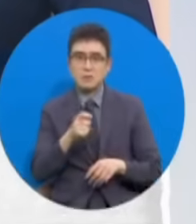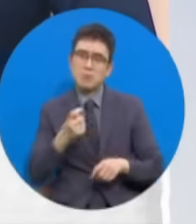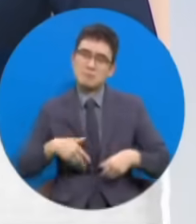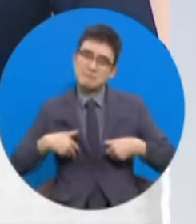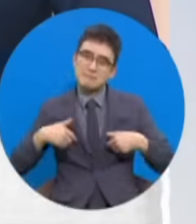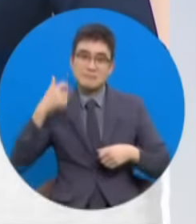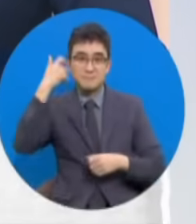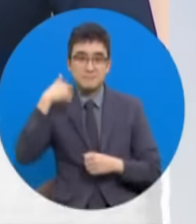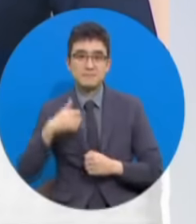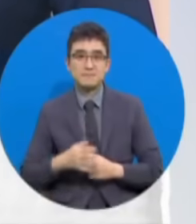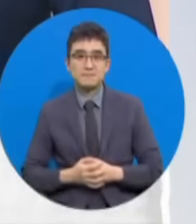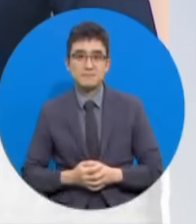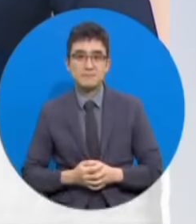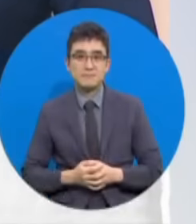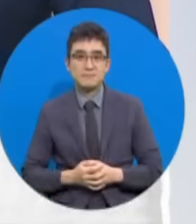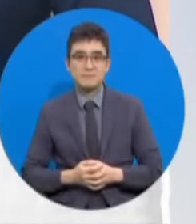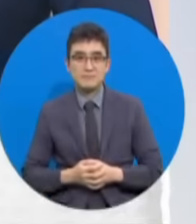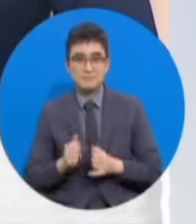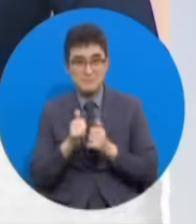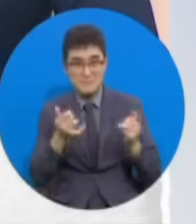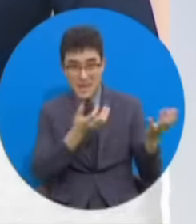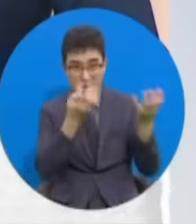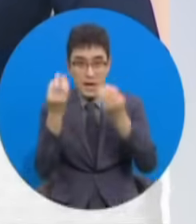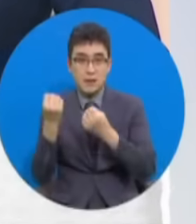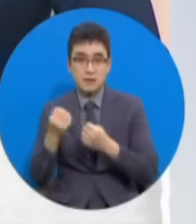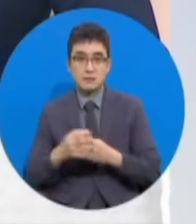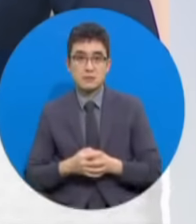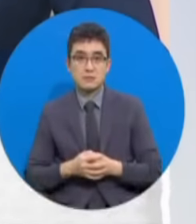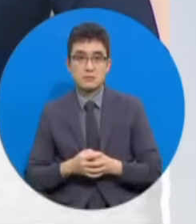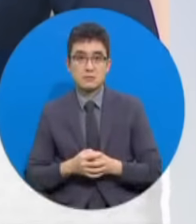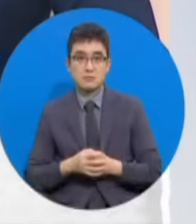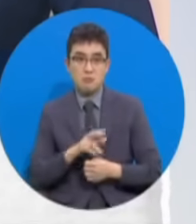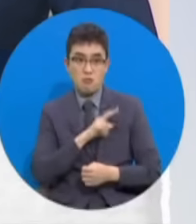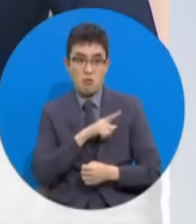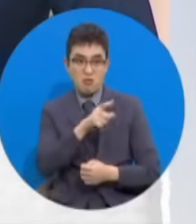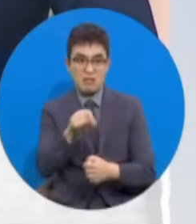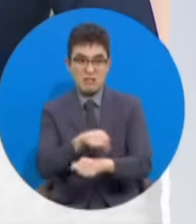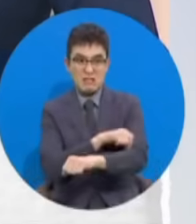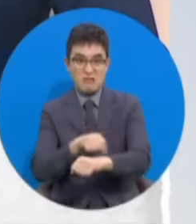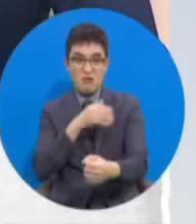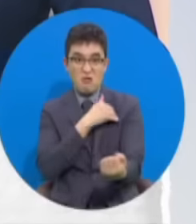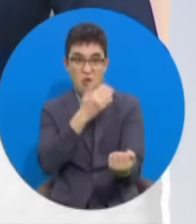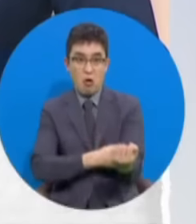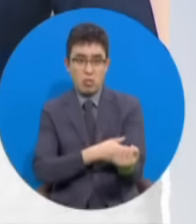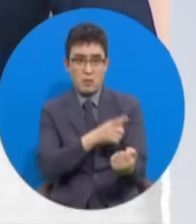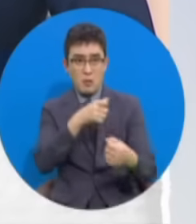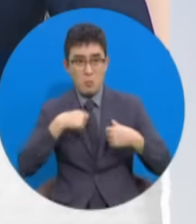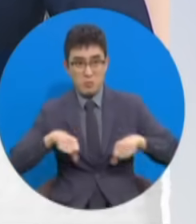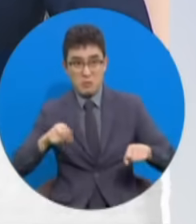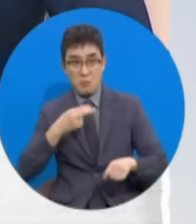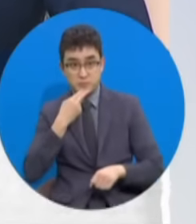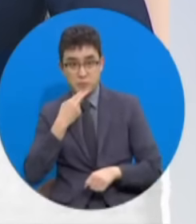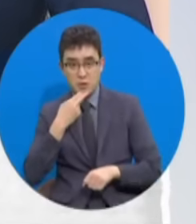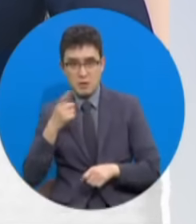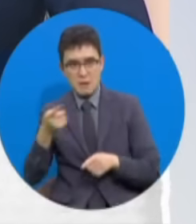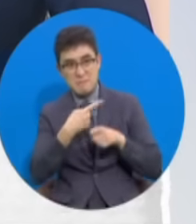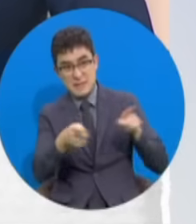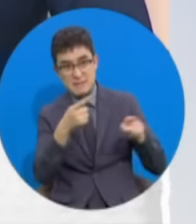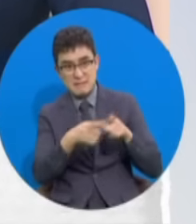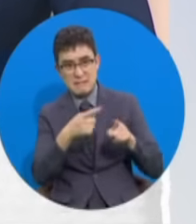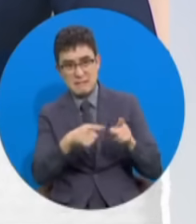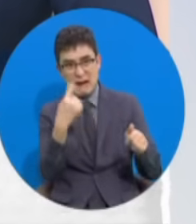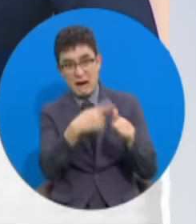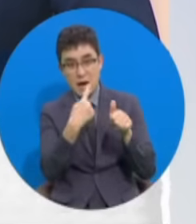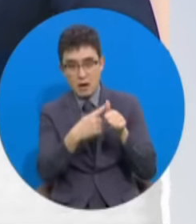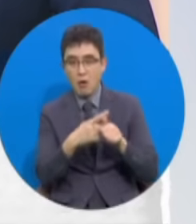예. 그래서 사실 많은 분들께서 불체포 특권을 실질적으로 안 내려놓으려고 하는 것 아니냐라는 비판 저는 충분히 가능하다고 보고